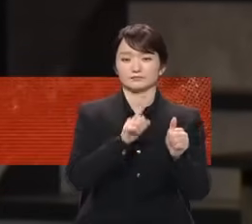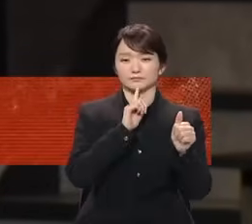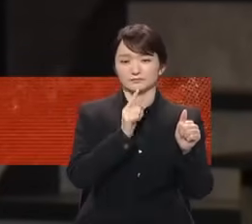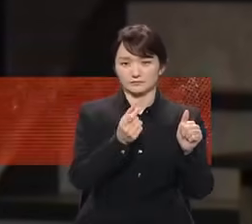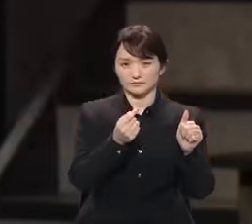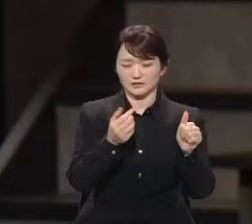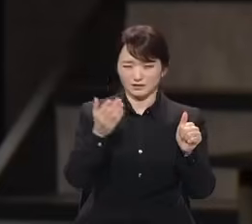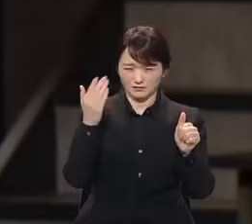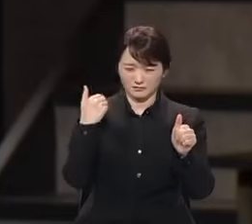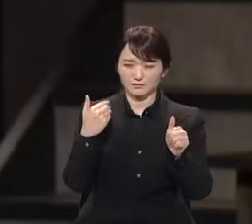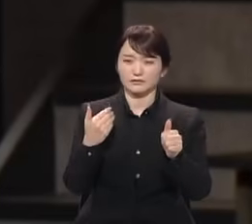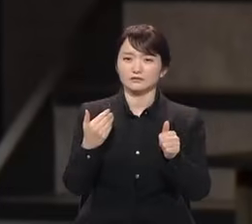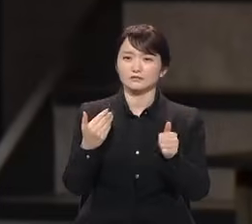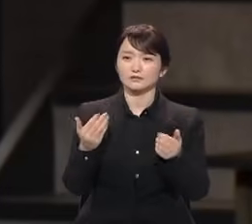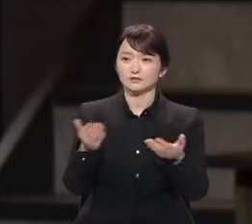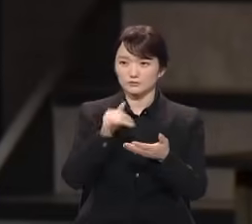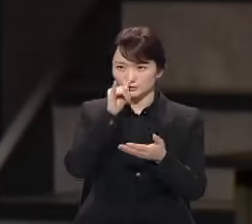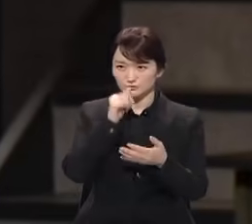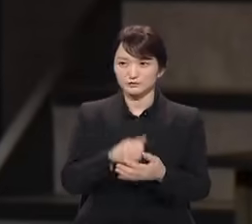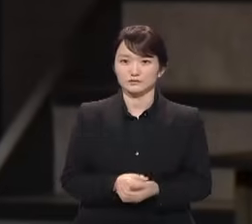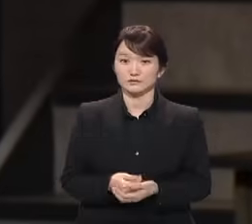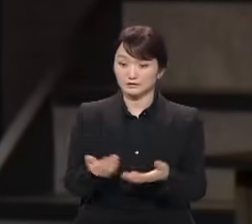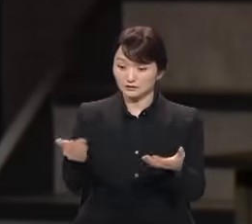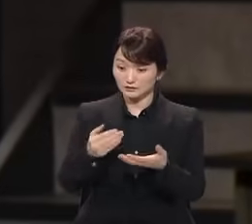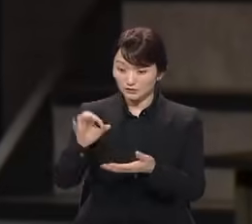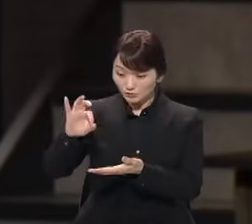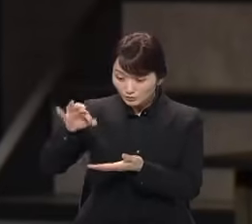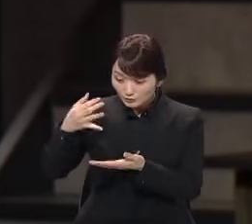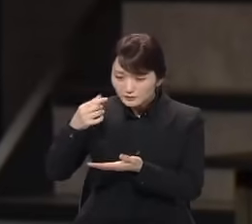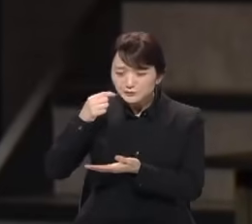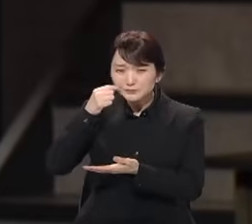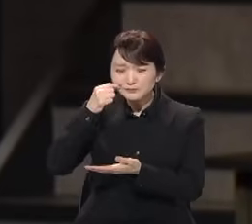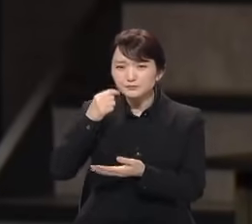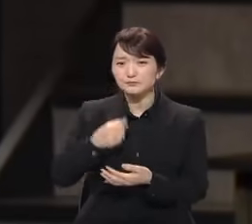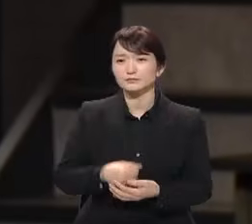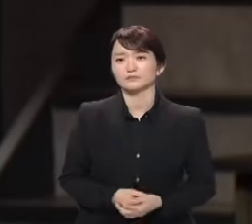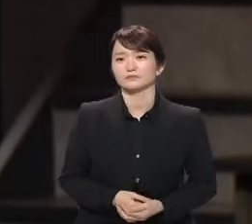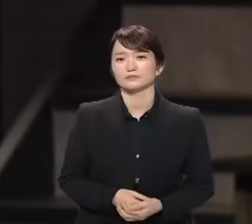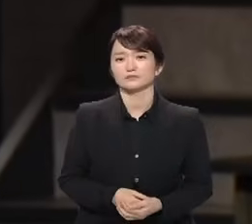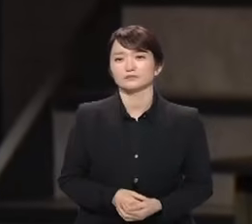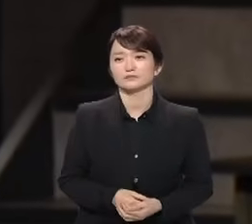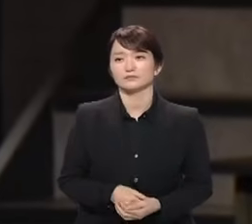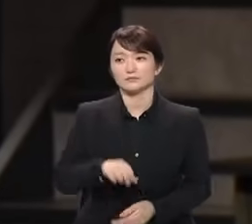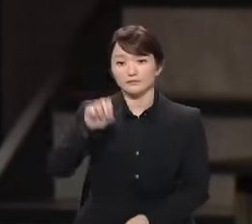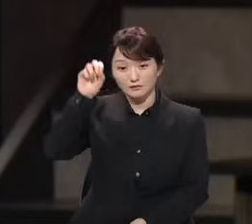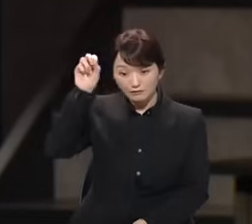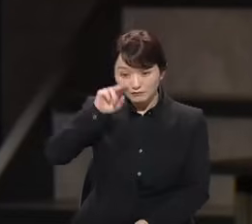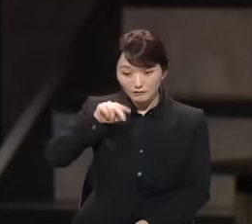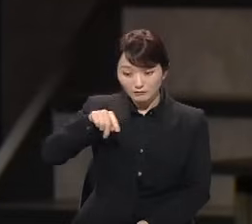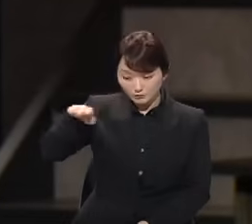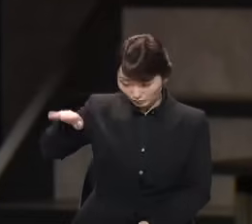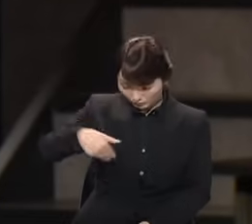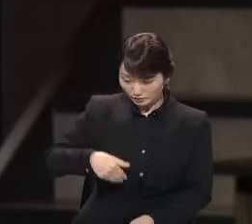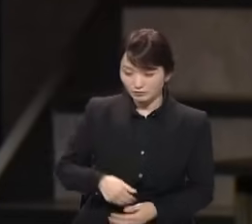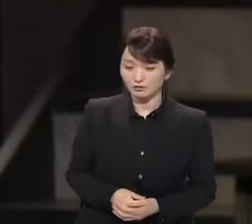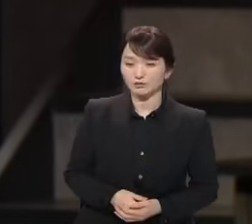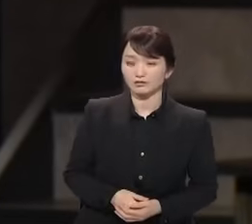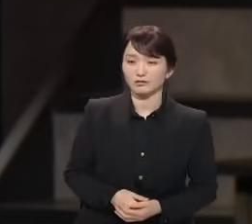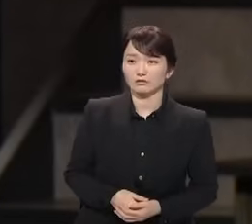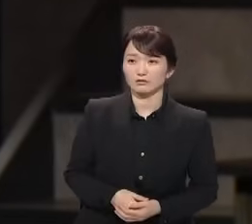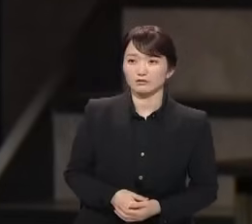아니라 그 전에 저 일해놓고 월급 못 받은 것도 있고 그 다음에 이제 그랬는데도 갑자기 나오라 그래서 장도리로